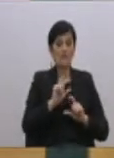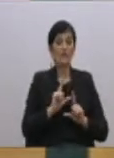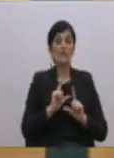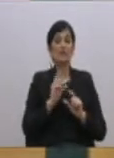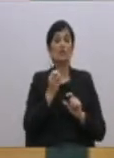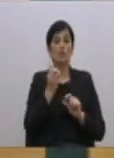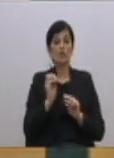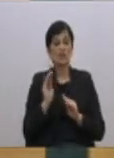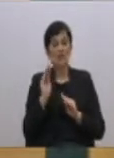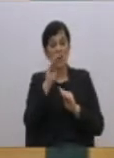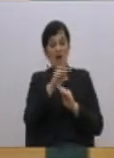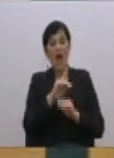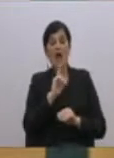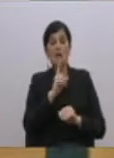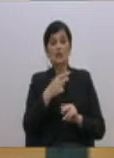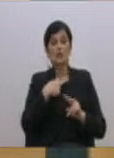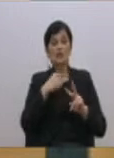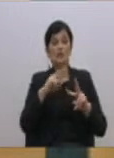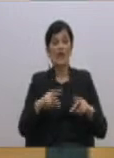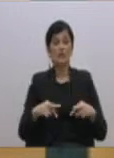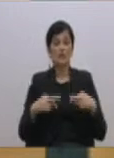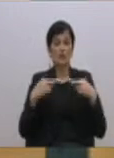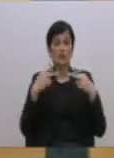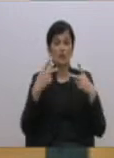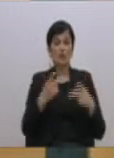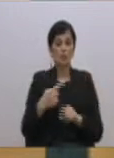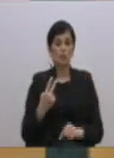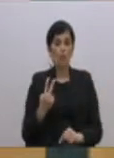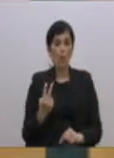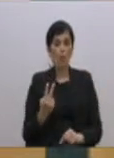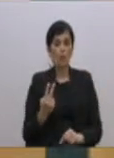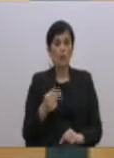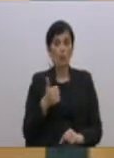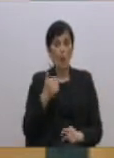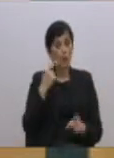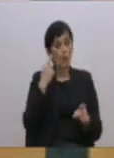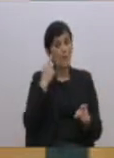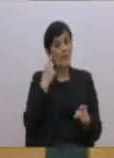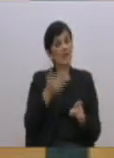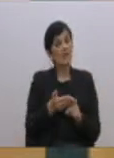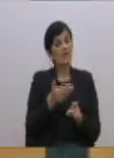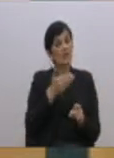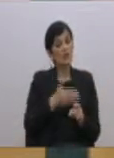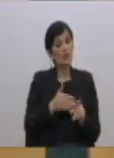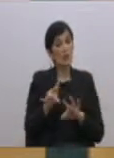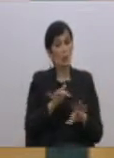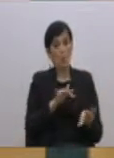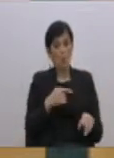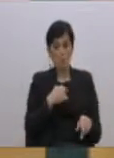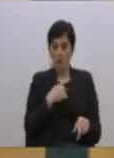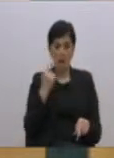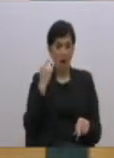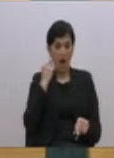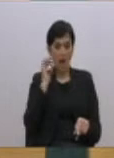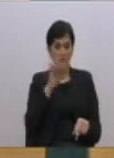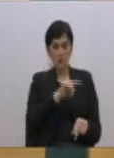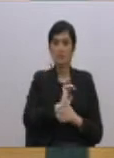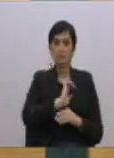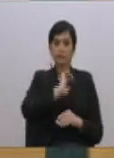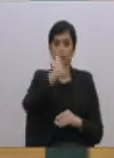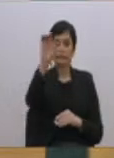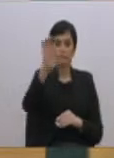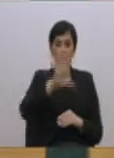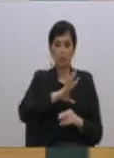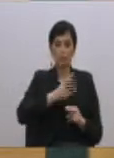წელი გაზრდა. Ჩვენ შევცვალეთ ეს გახდა 2 პლუს ფიქრობთ, მანამდე რომ მოქმედებდა მე თქვენგან არ გამიგია დარწმებისგან რომ მოსამართლეების